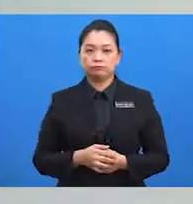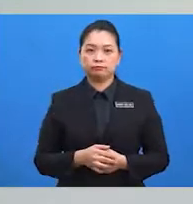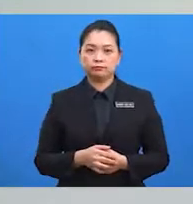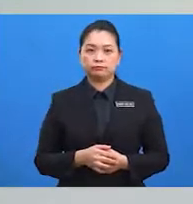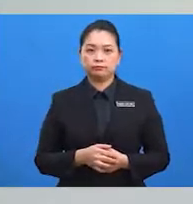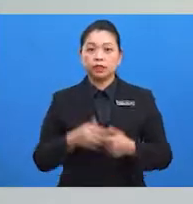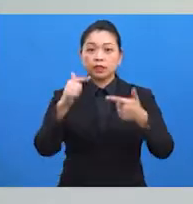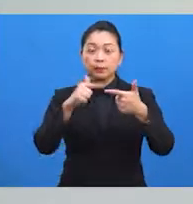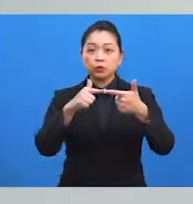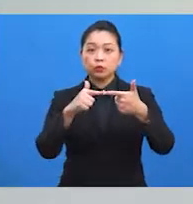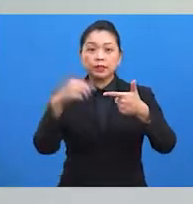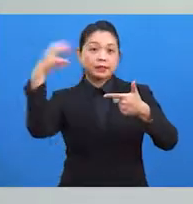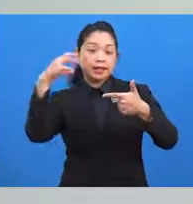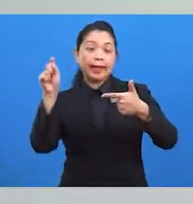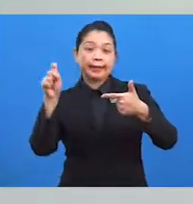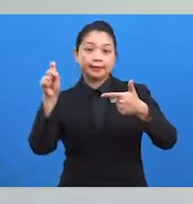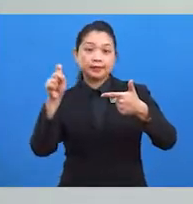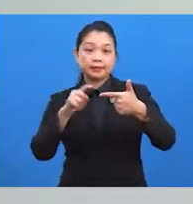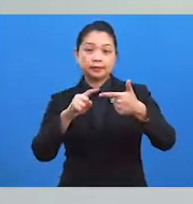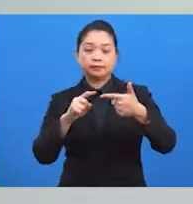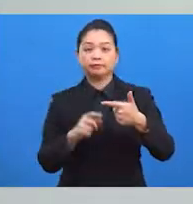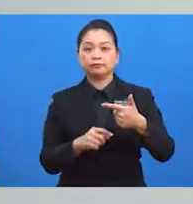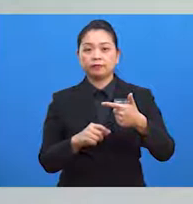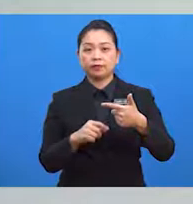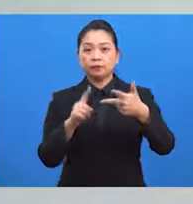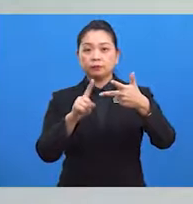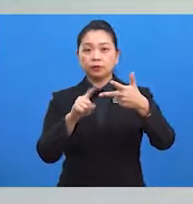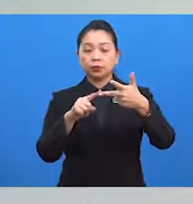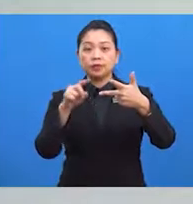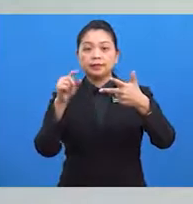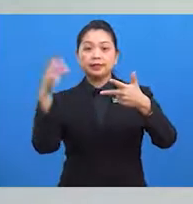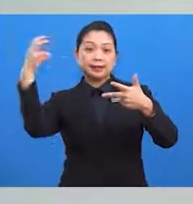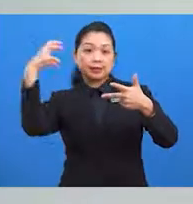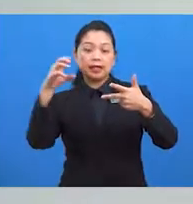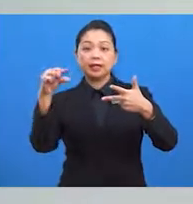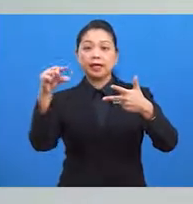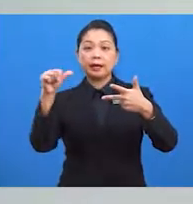sinar X dan sinar gamma